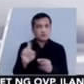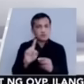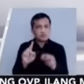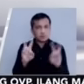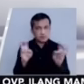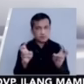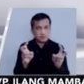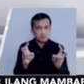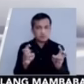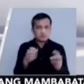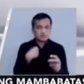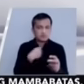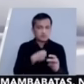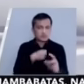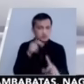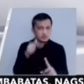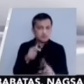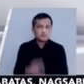mga